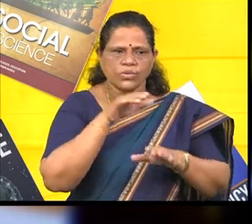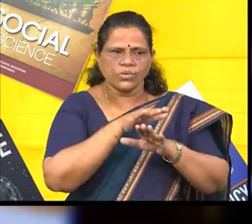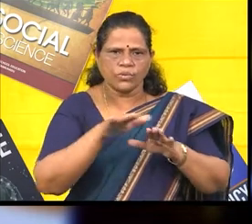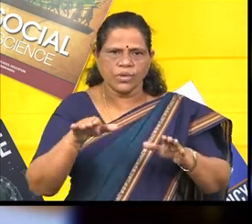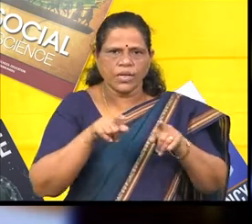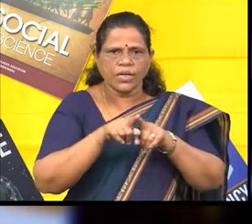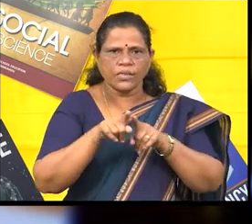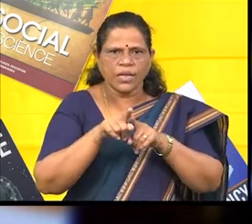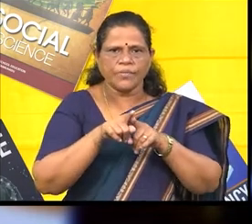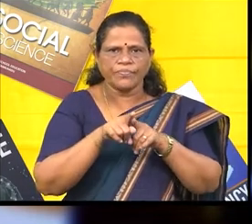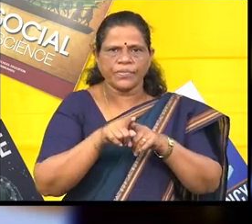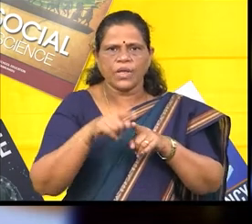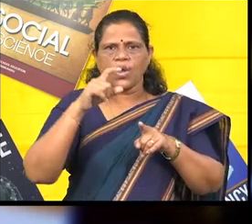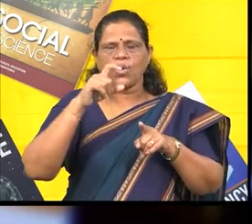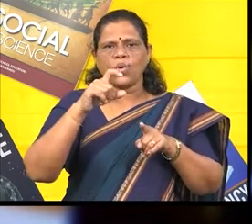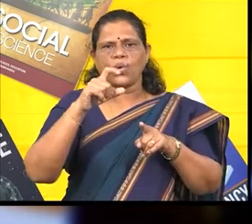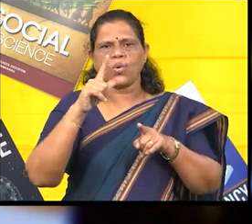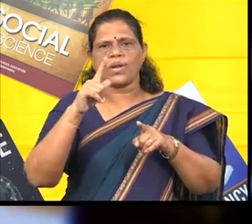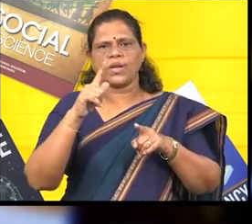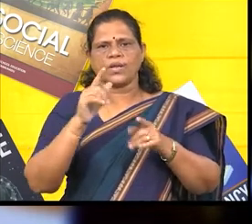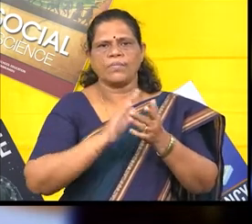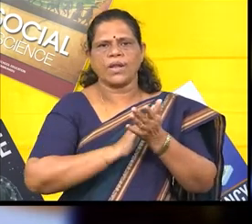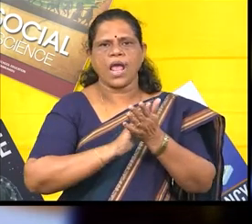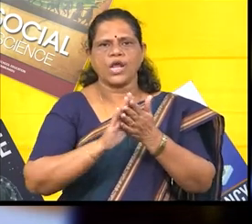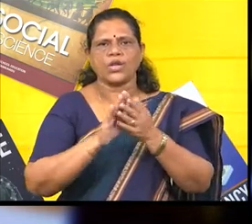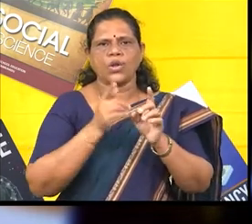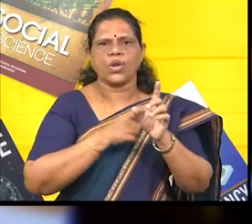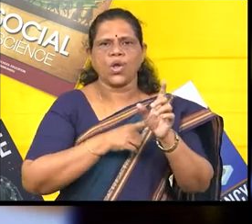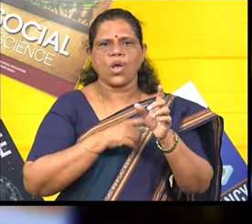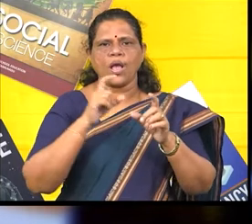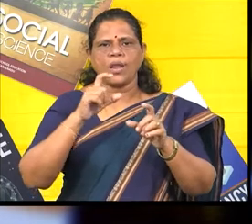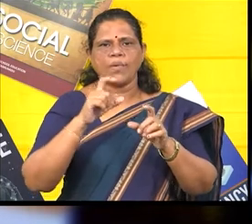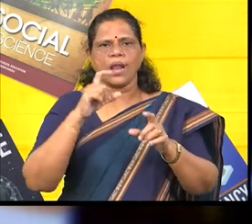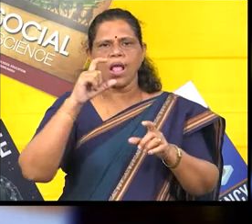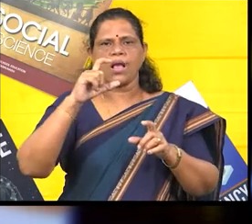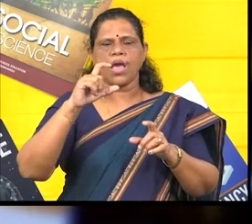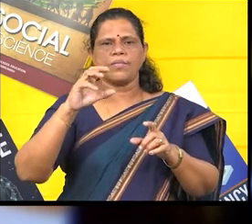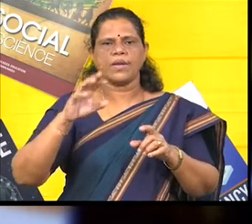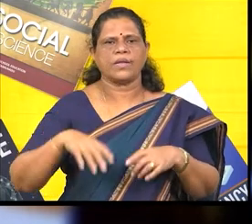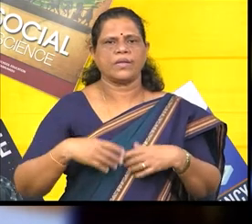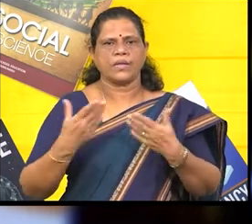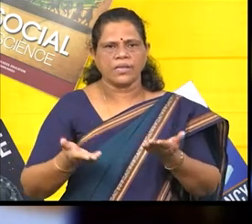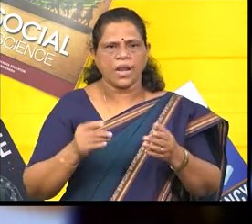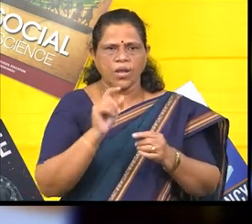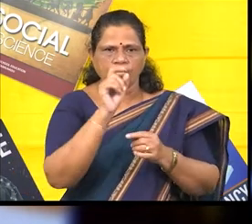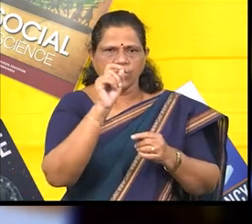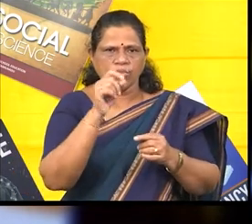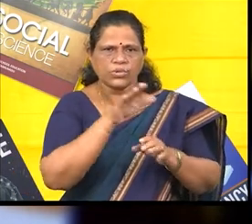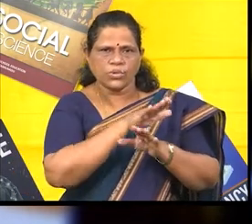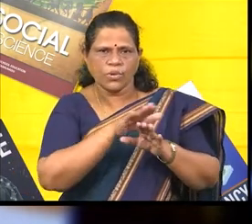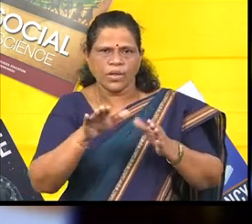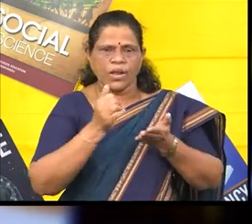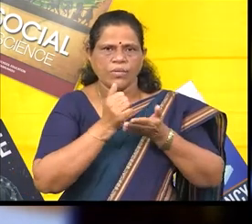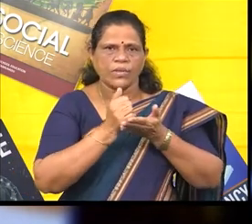பூச்சிக்கொல்லிகளில் எடுத்துக்காட்டாக குளோரினேற்றம் செய்யப்பட்ட ஹைட்ரோ கார்பன்கள், கார்பமேட் இதெல்லாம் வந்து